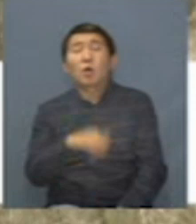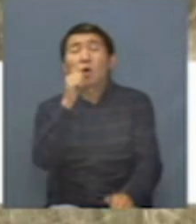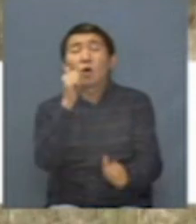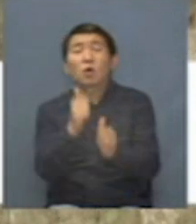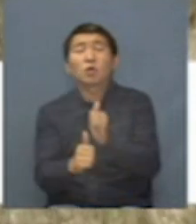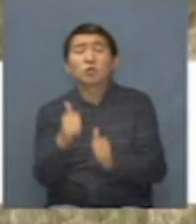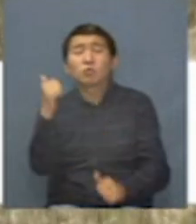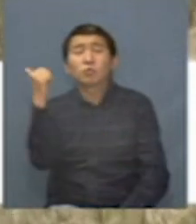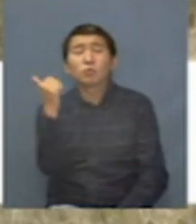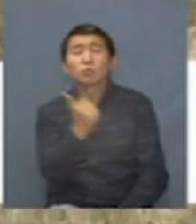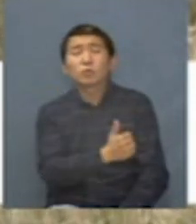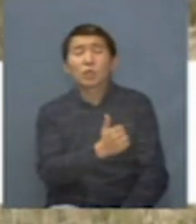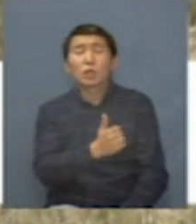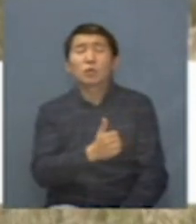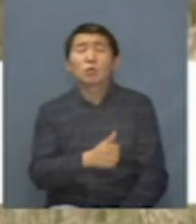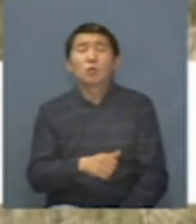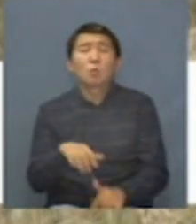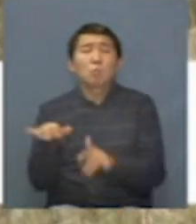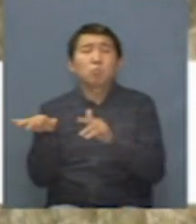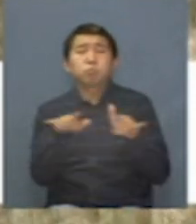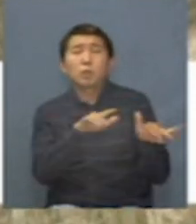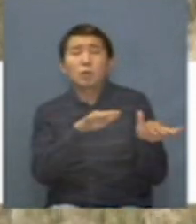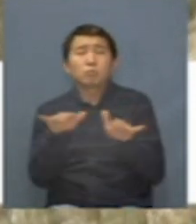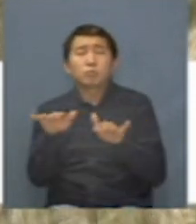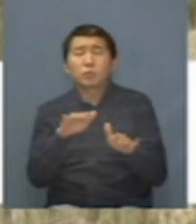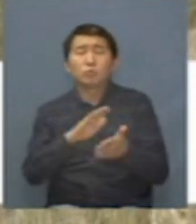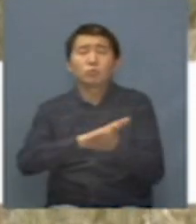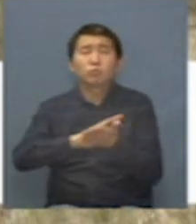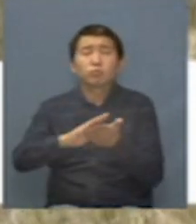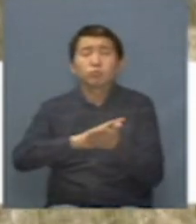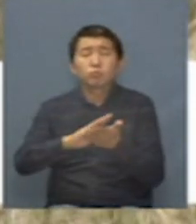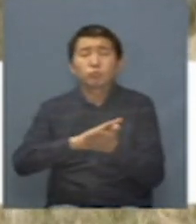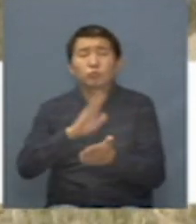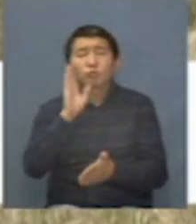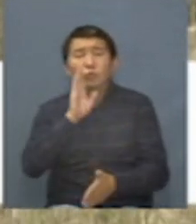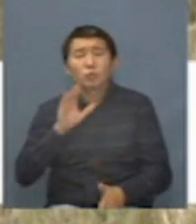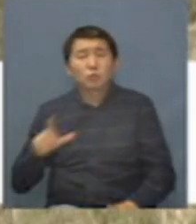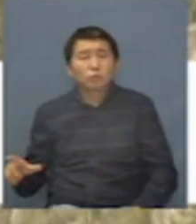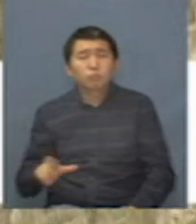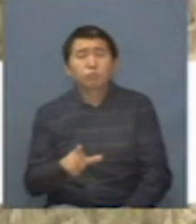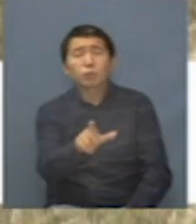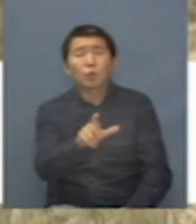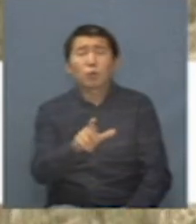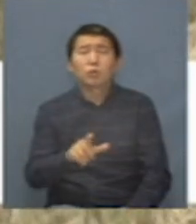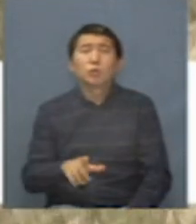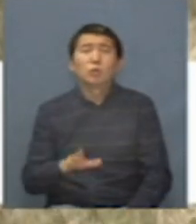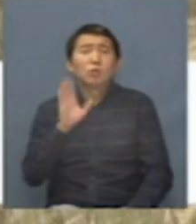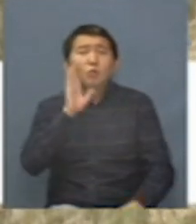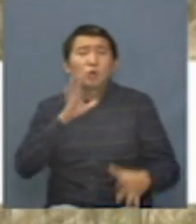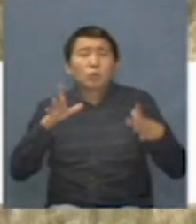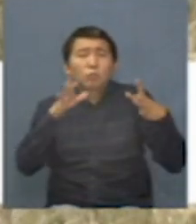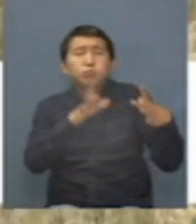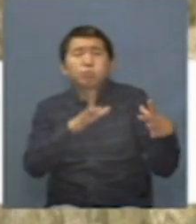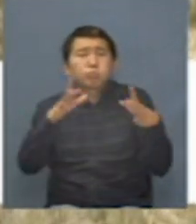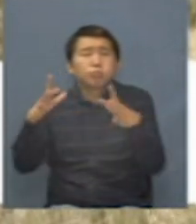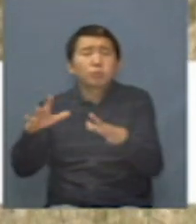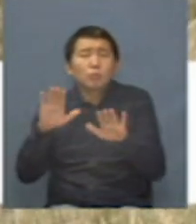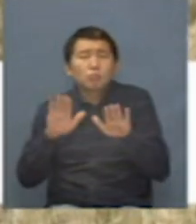осындай акция ұйымдастырып отырады. Көлдерін жағалауын тазалайды, бұлақтарын көзін ашады және де осы ауылдық